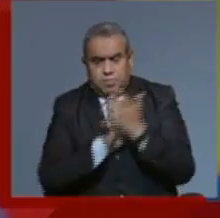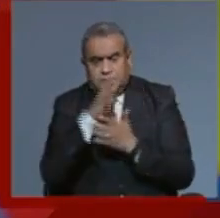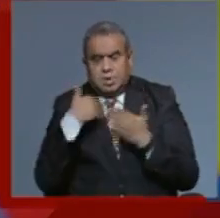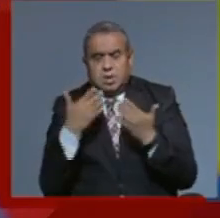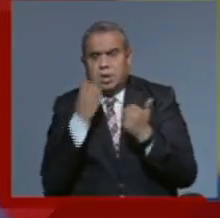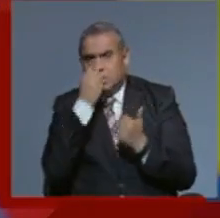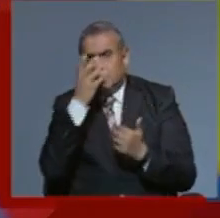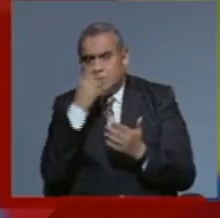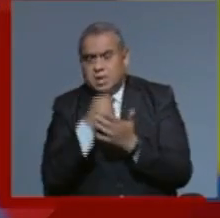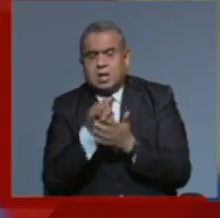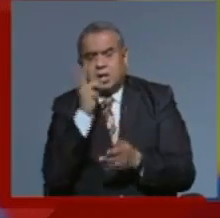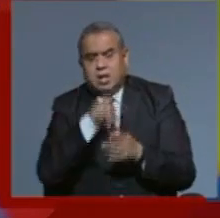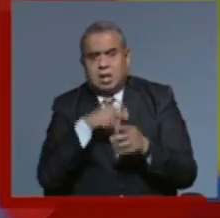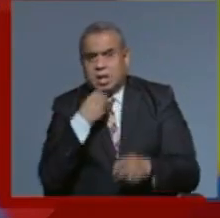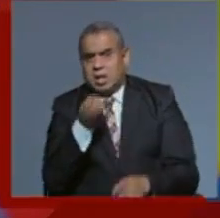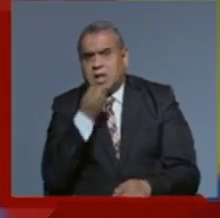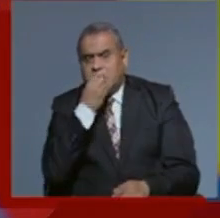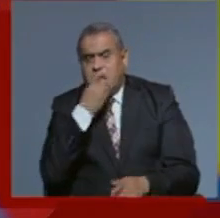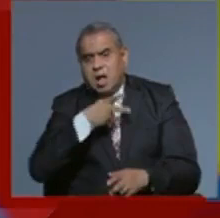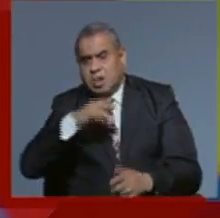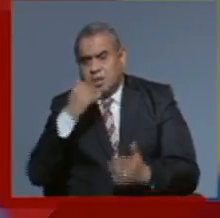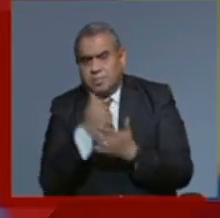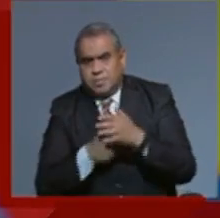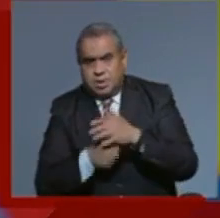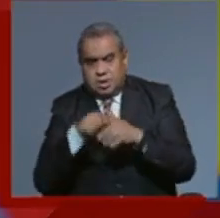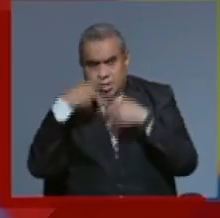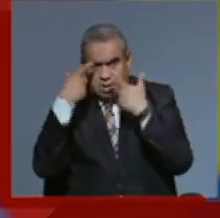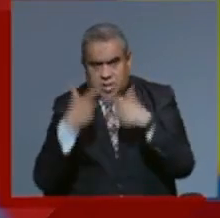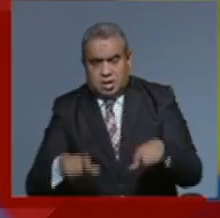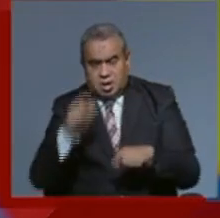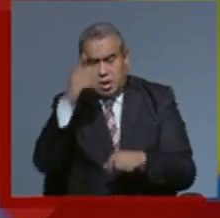وغذائية، فإفريقيا تبحث